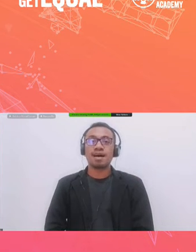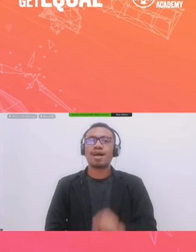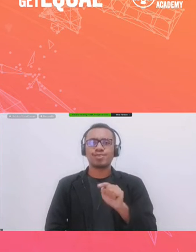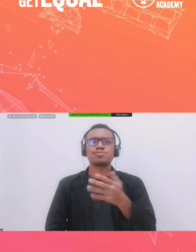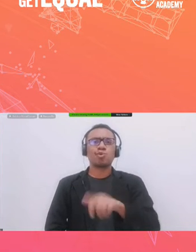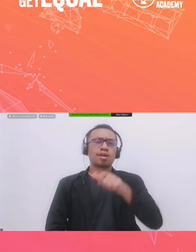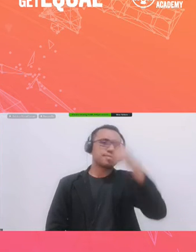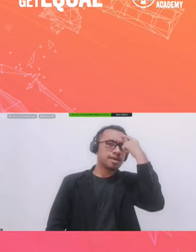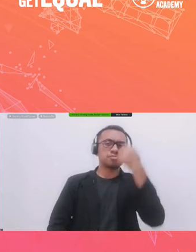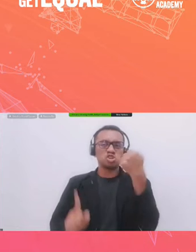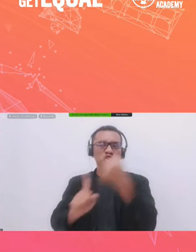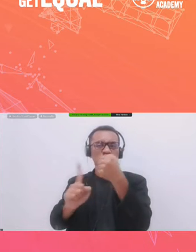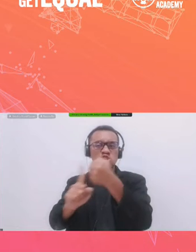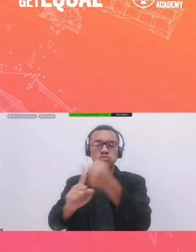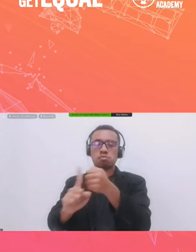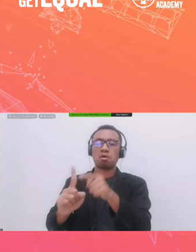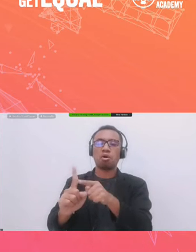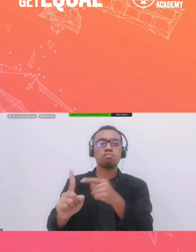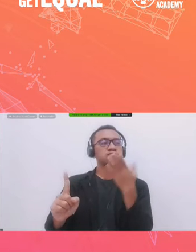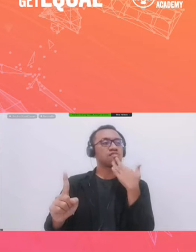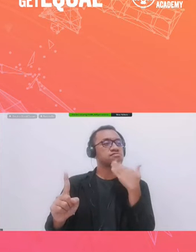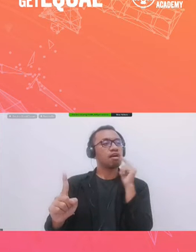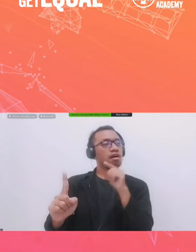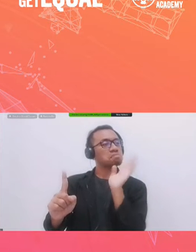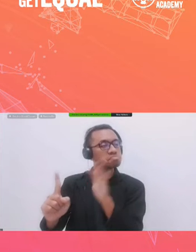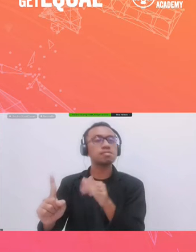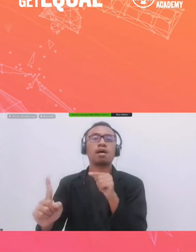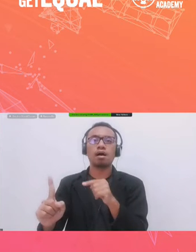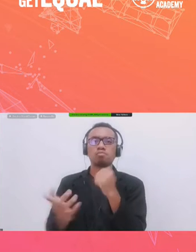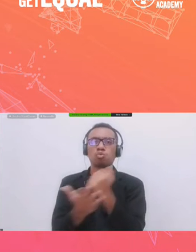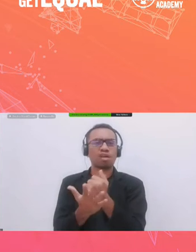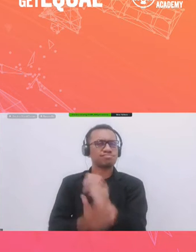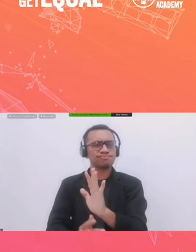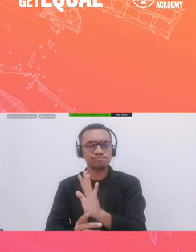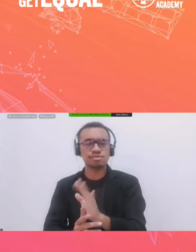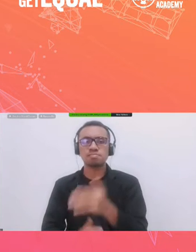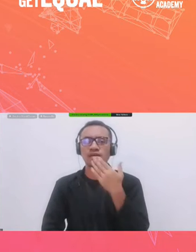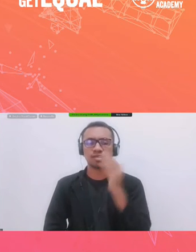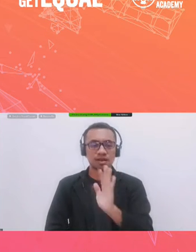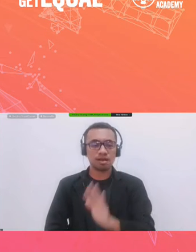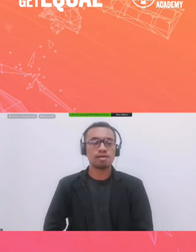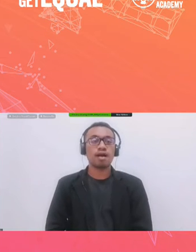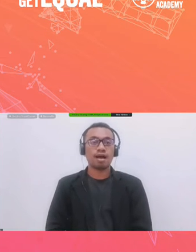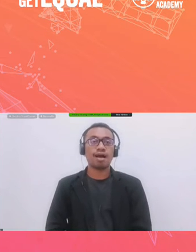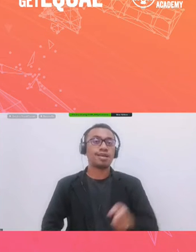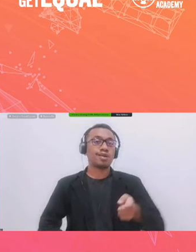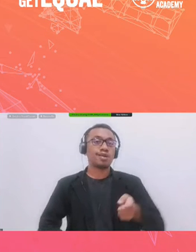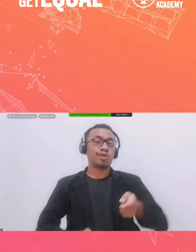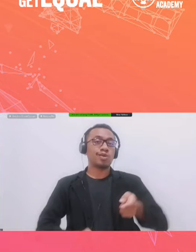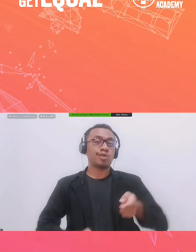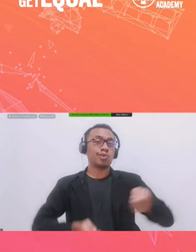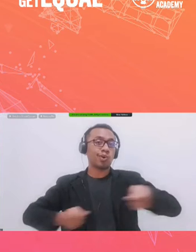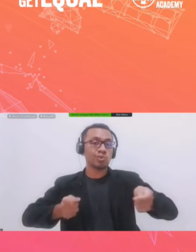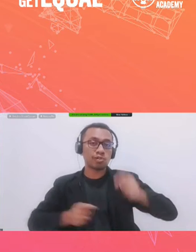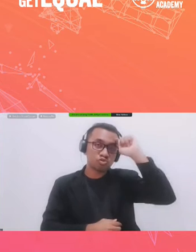dan wajar, dan padahal sangat merugikan banyak pihak. Dan sulit sekali dikontrol karena ketika kita sudah